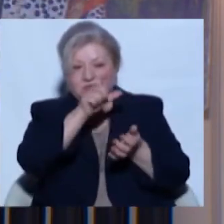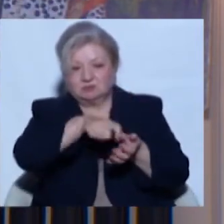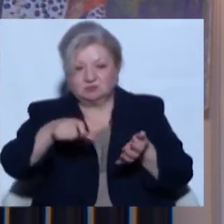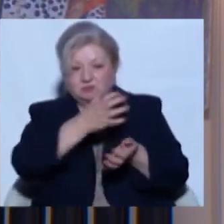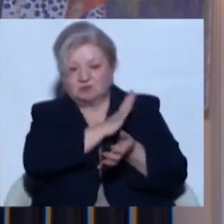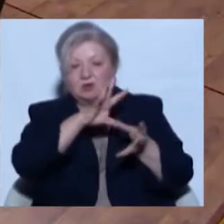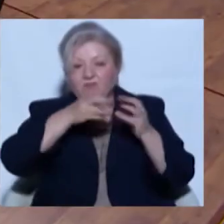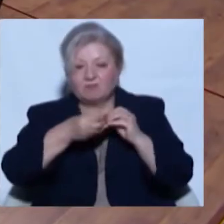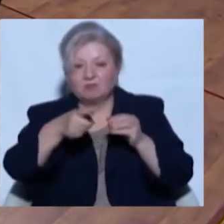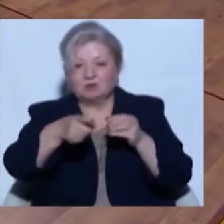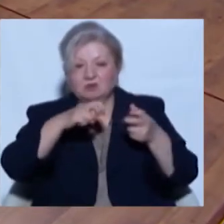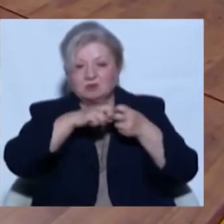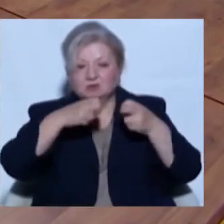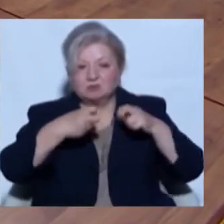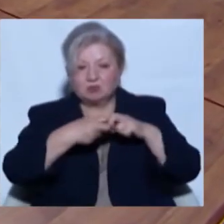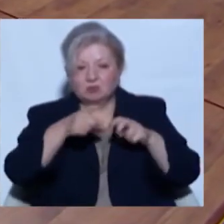პრობლემები კარგად